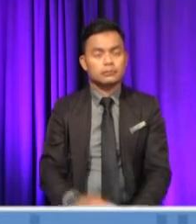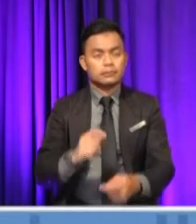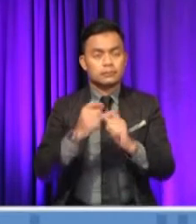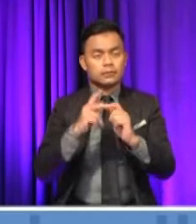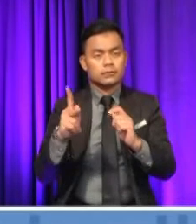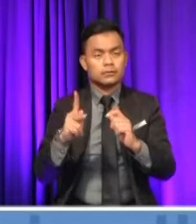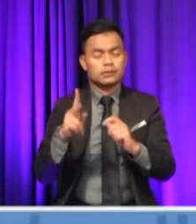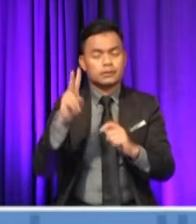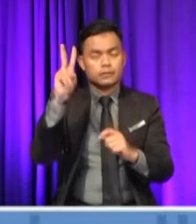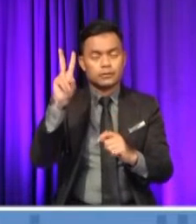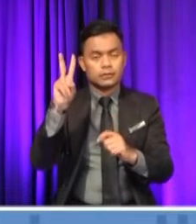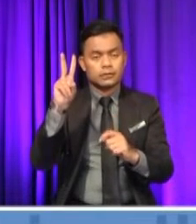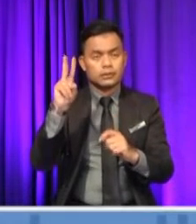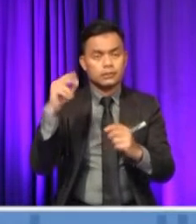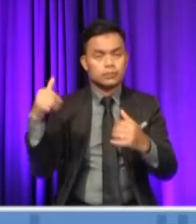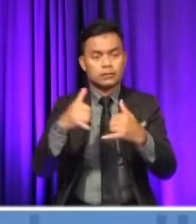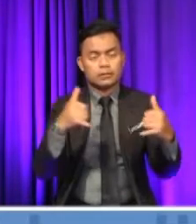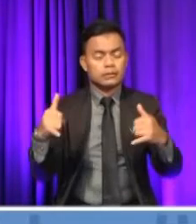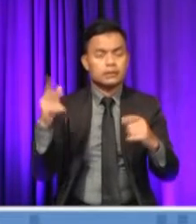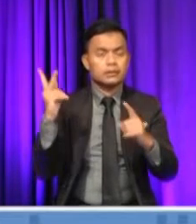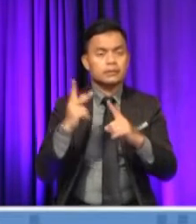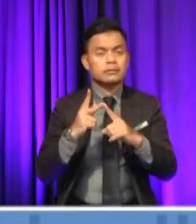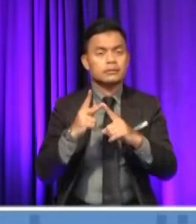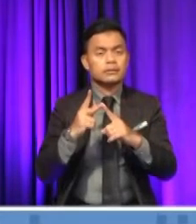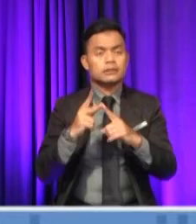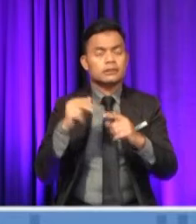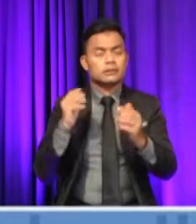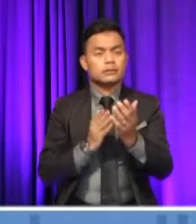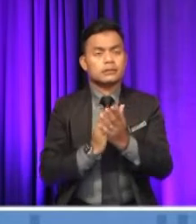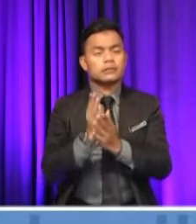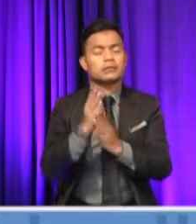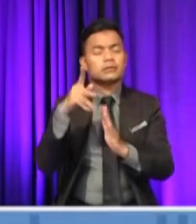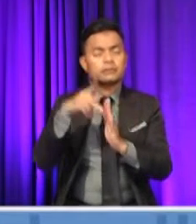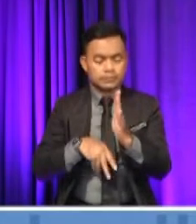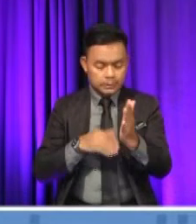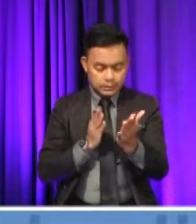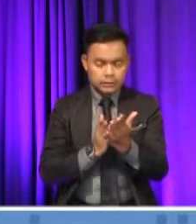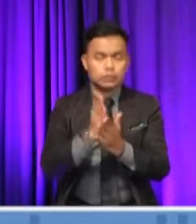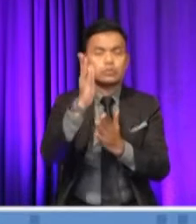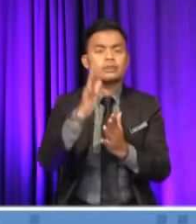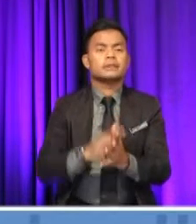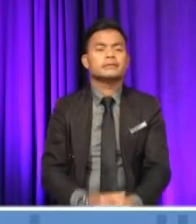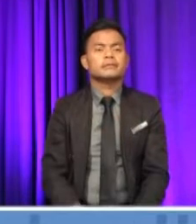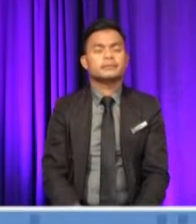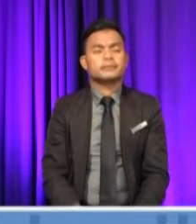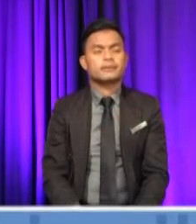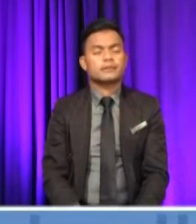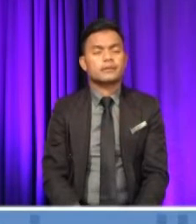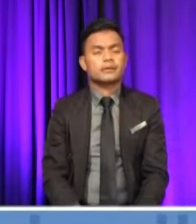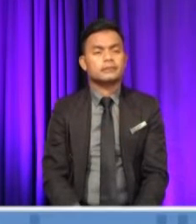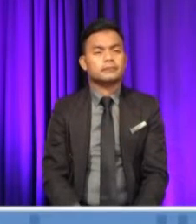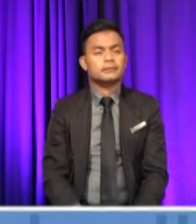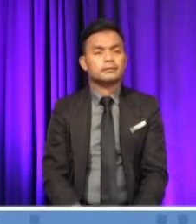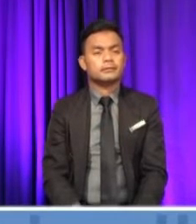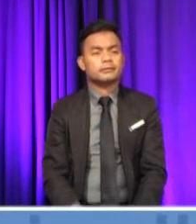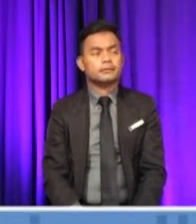Menukarkan voltan ulang-alik kepada voltan arus terus, penerus. Penerus. Okey, senang ya. Okey, penerus. Okey,